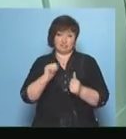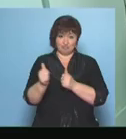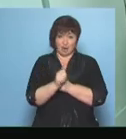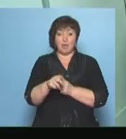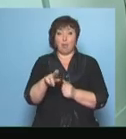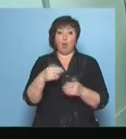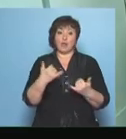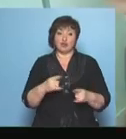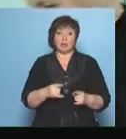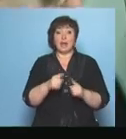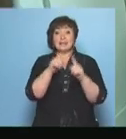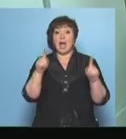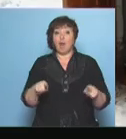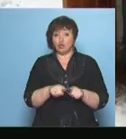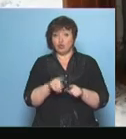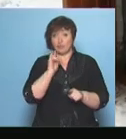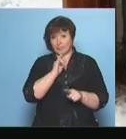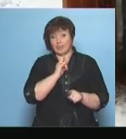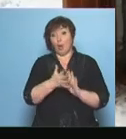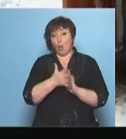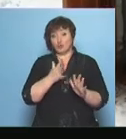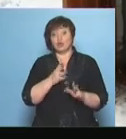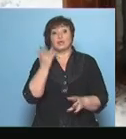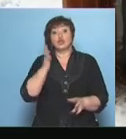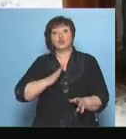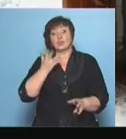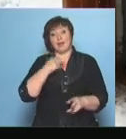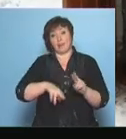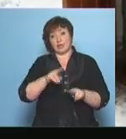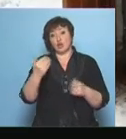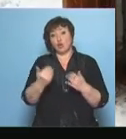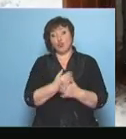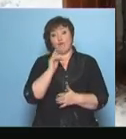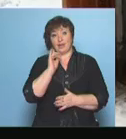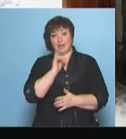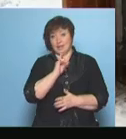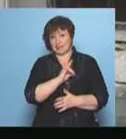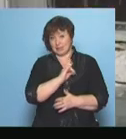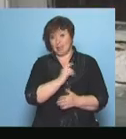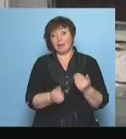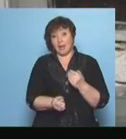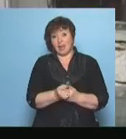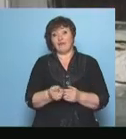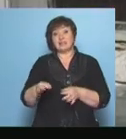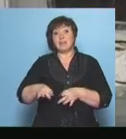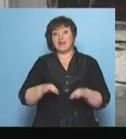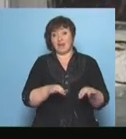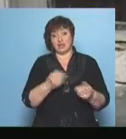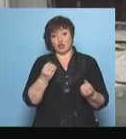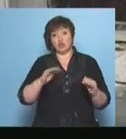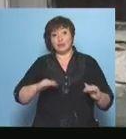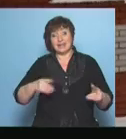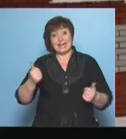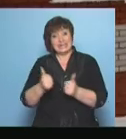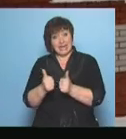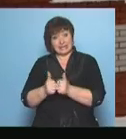за путевками очередь. Закрыть ее удастся, когда построят новый детский сад, даже больше. Появится возможность подвозить детей из соседних деревень, в